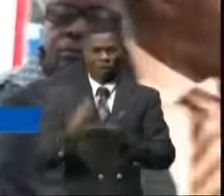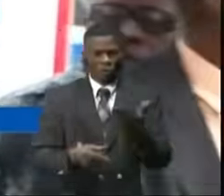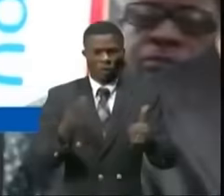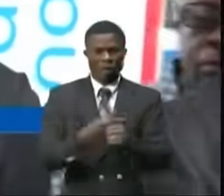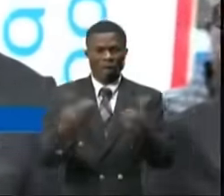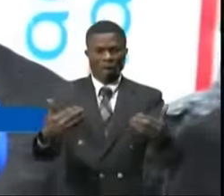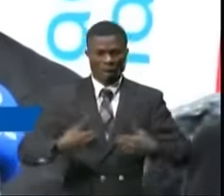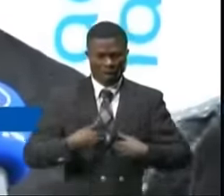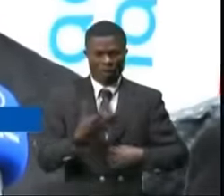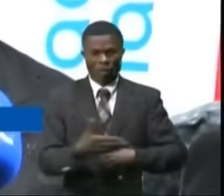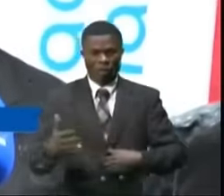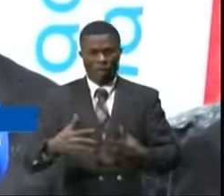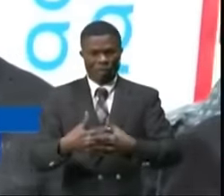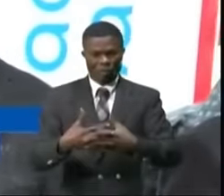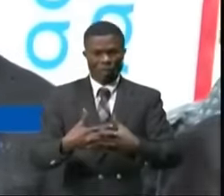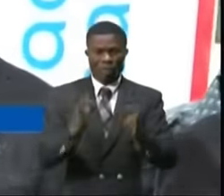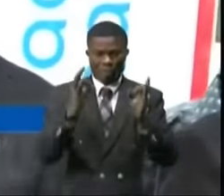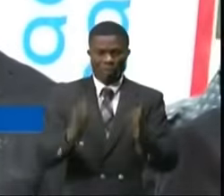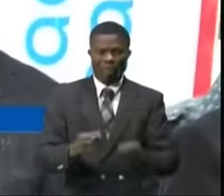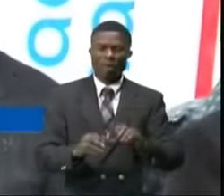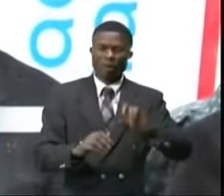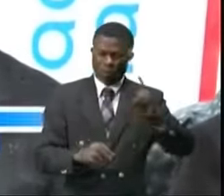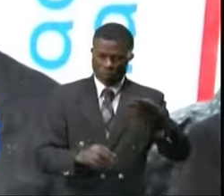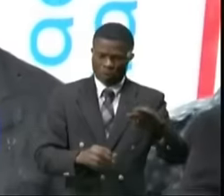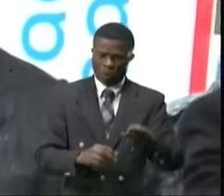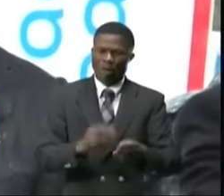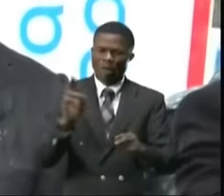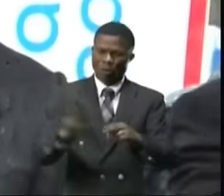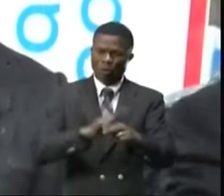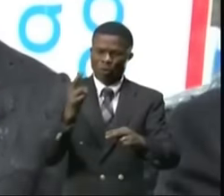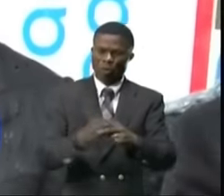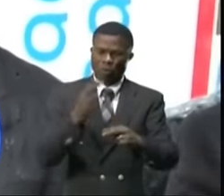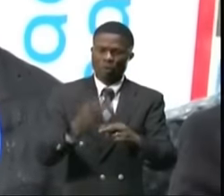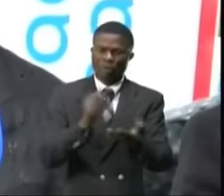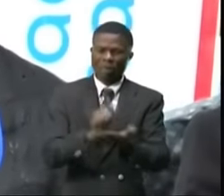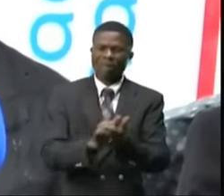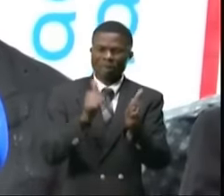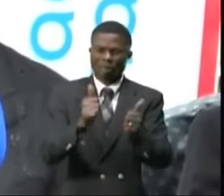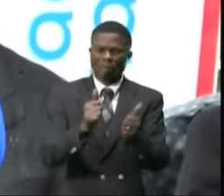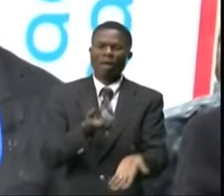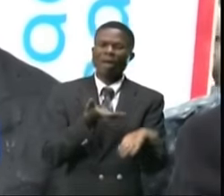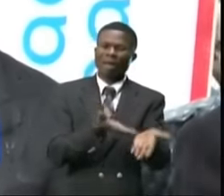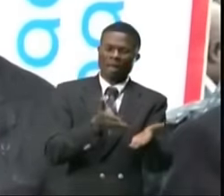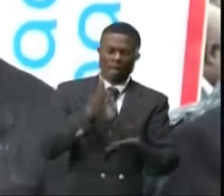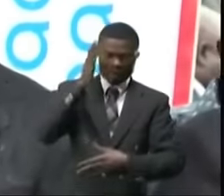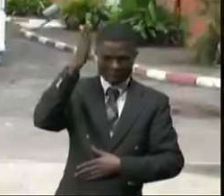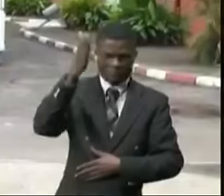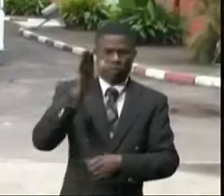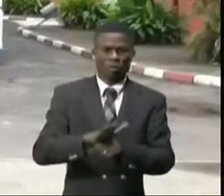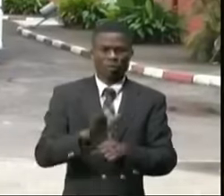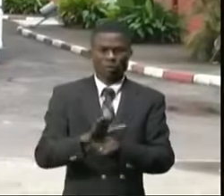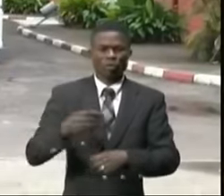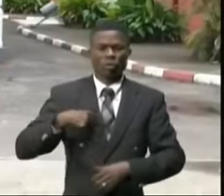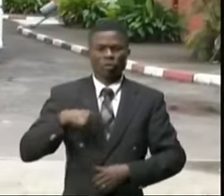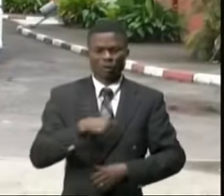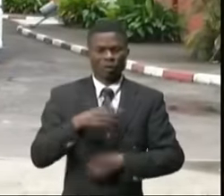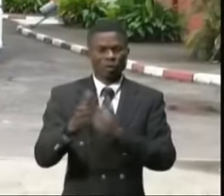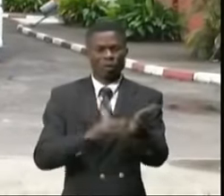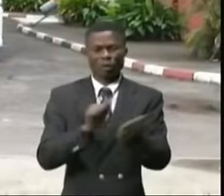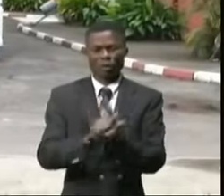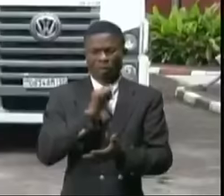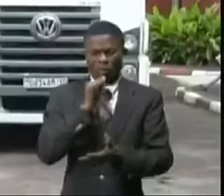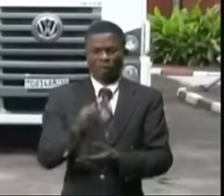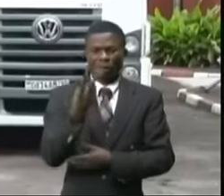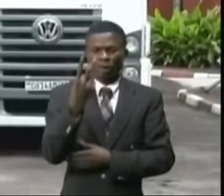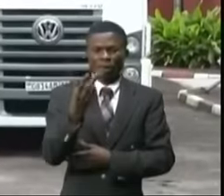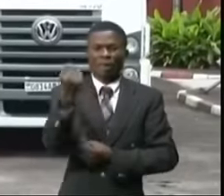les matériels dernier cri, mais une autre est d'en faire bon usage et de s'assurer que ça peut servir le plus longtemps possible. Deux quarts de